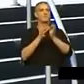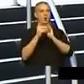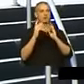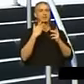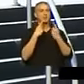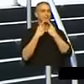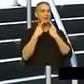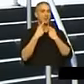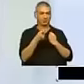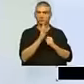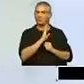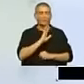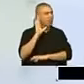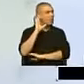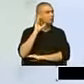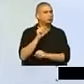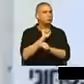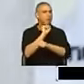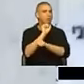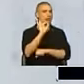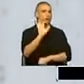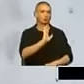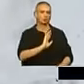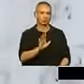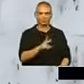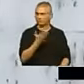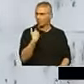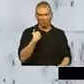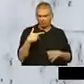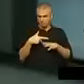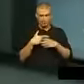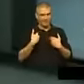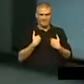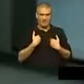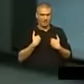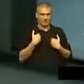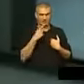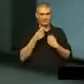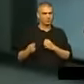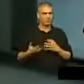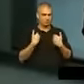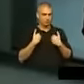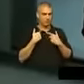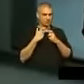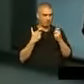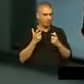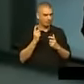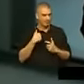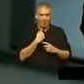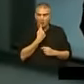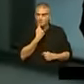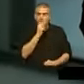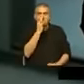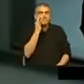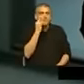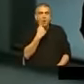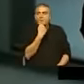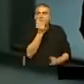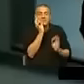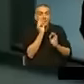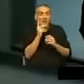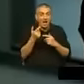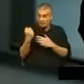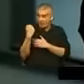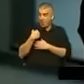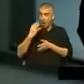מהדיון בלי לשמוע את טענותיהן לא היה מפריע לי כל כך שהיא מוציאה אותי מהעולם למרות שלא פציתי פה בדיון אבל את בעת